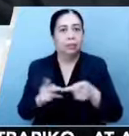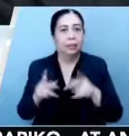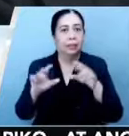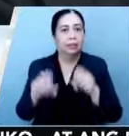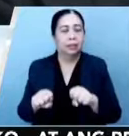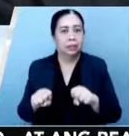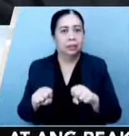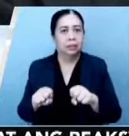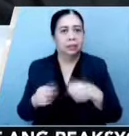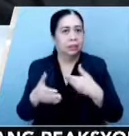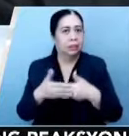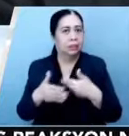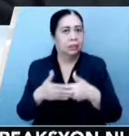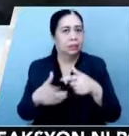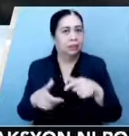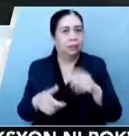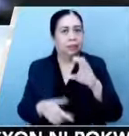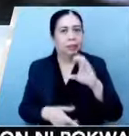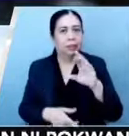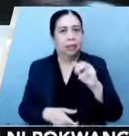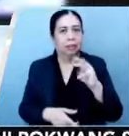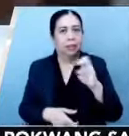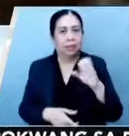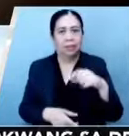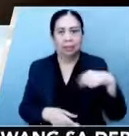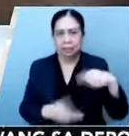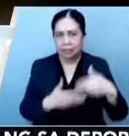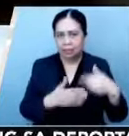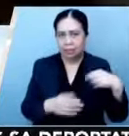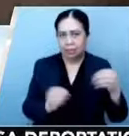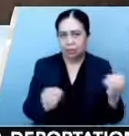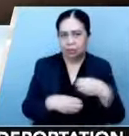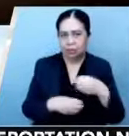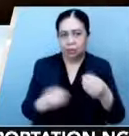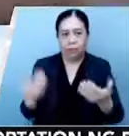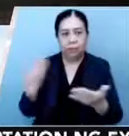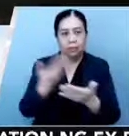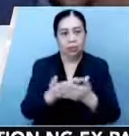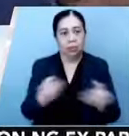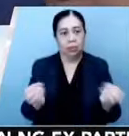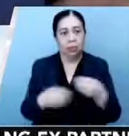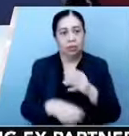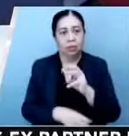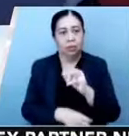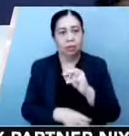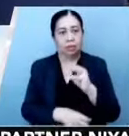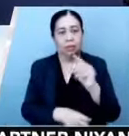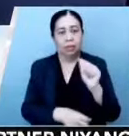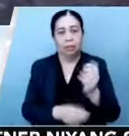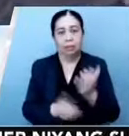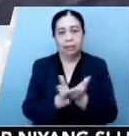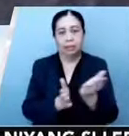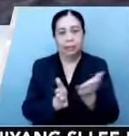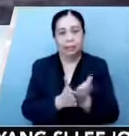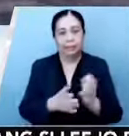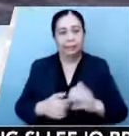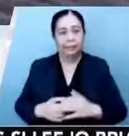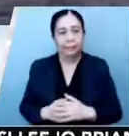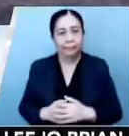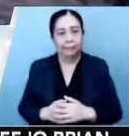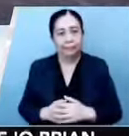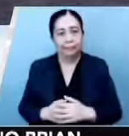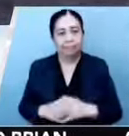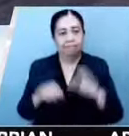near sa Krame, sa office namin. Kaya pagdating sa tanggapan ng MMDA sa Pasig, kaya aming inaresto. May kinabatakang